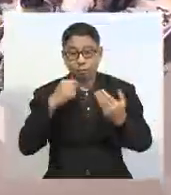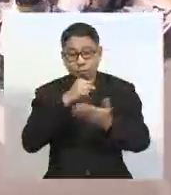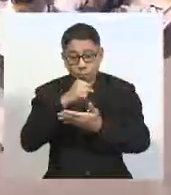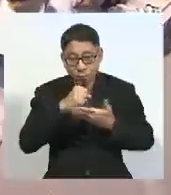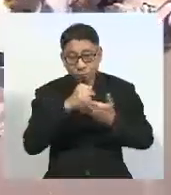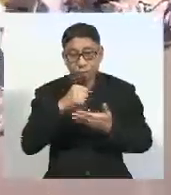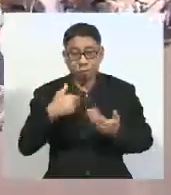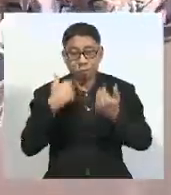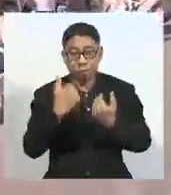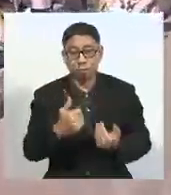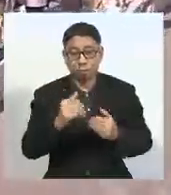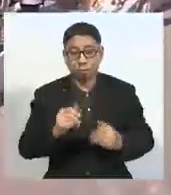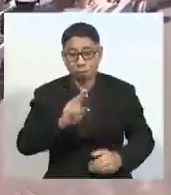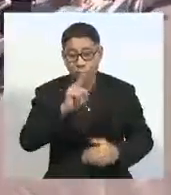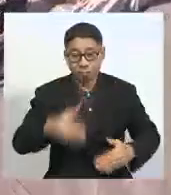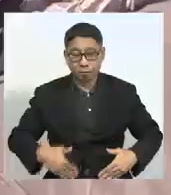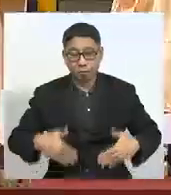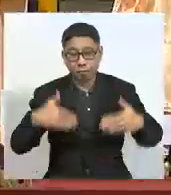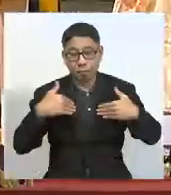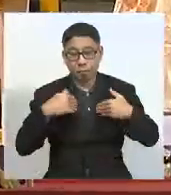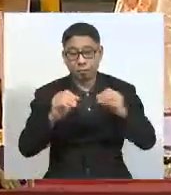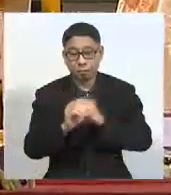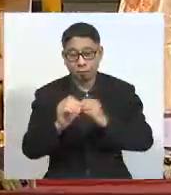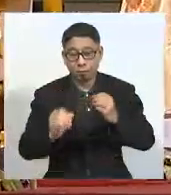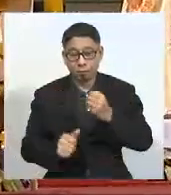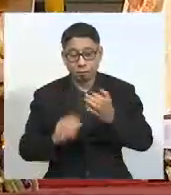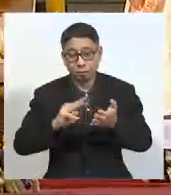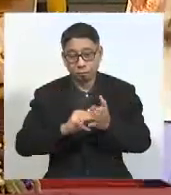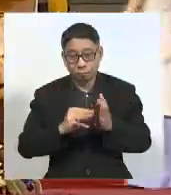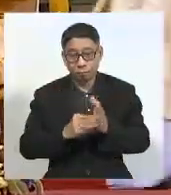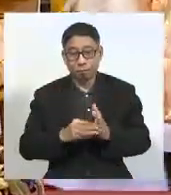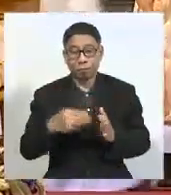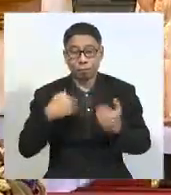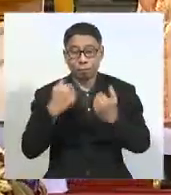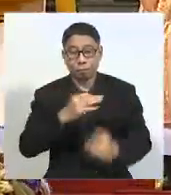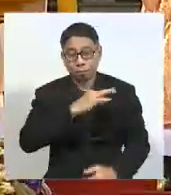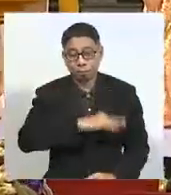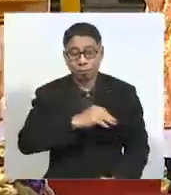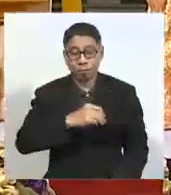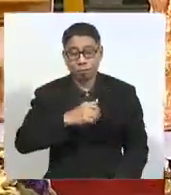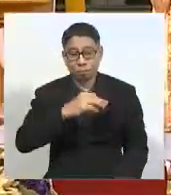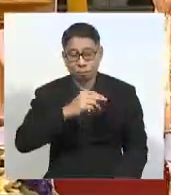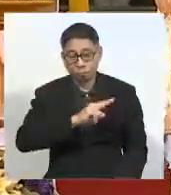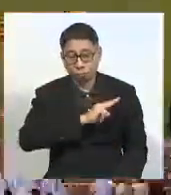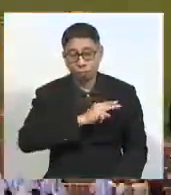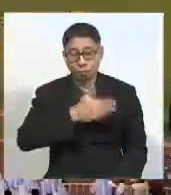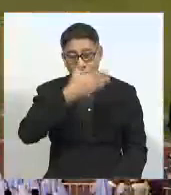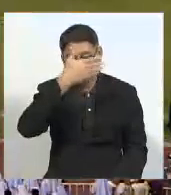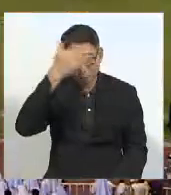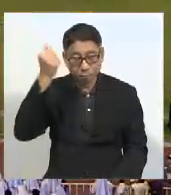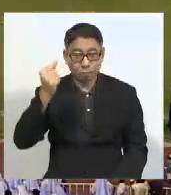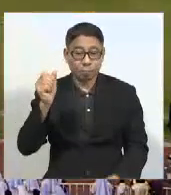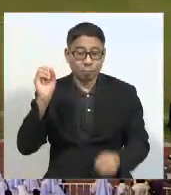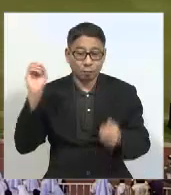เสพติดและคนที่ใช้ชีวิตอย่างไร้ความหมายรวมถึงบุคคลที่รู้สึกว่าตัวเองถูกลืมจากสังคมเหมือนเด็กกำพร้า